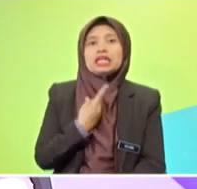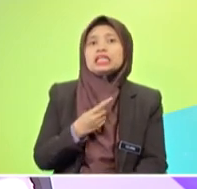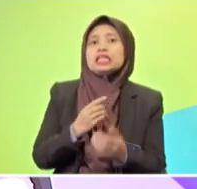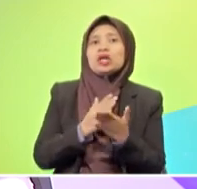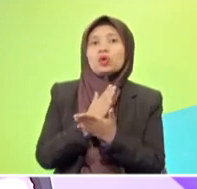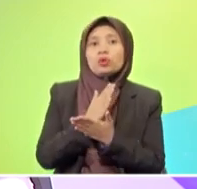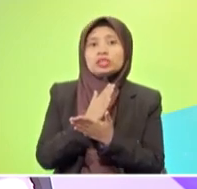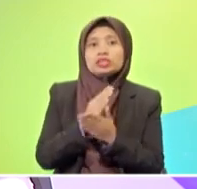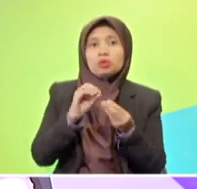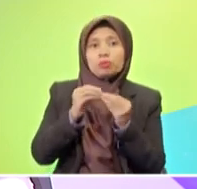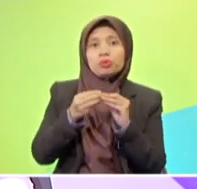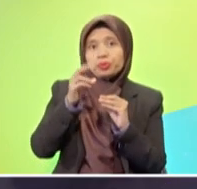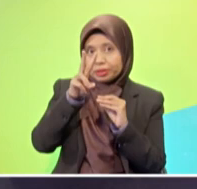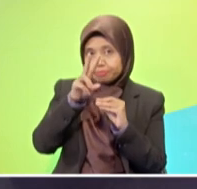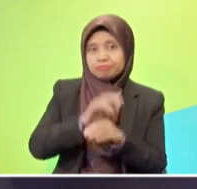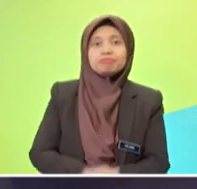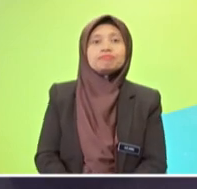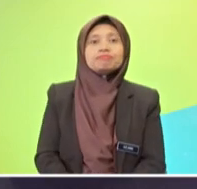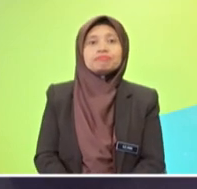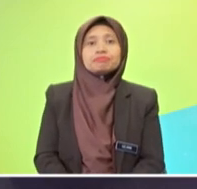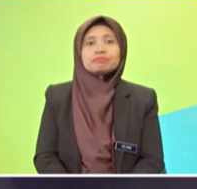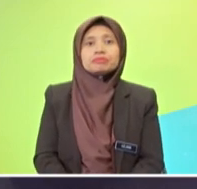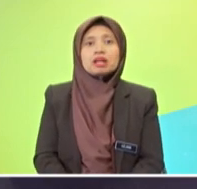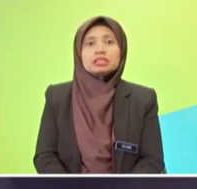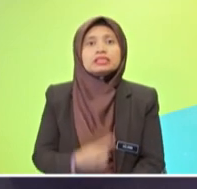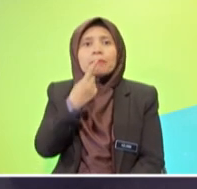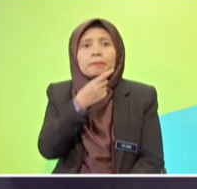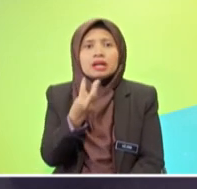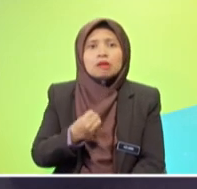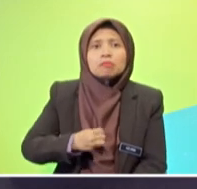petikannya seterusnya Irfan mungkin murid yang kedua